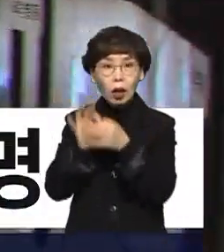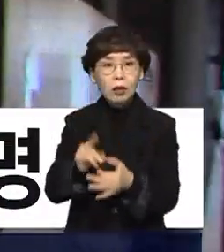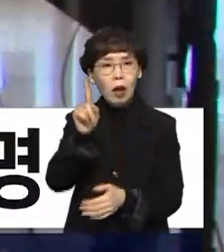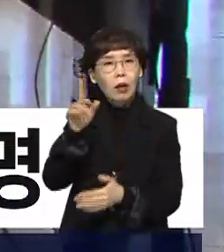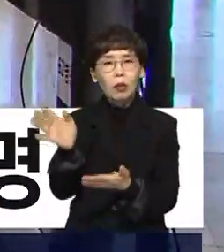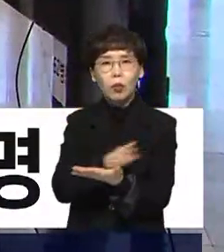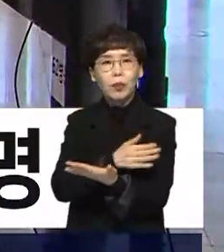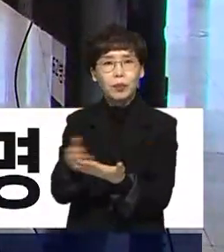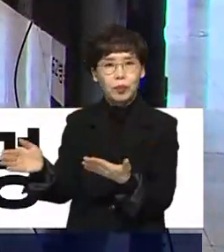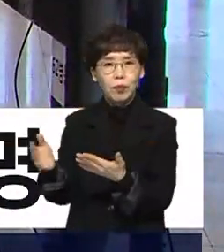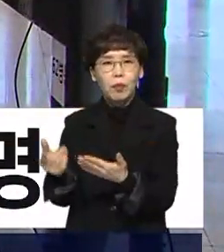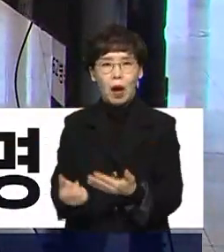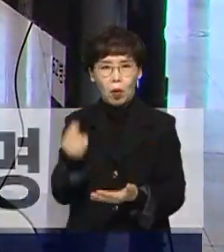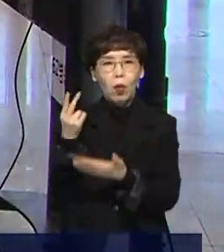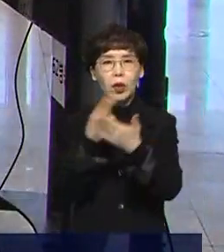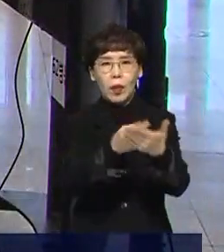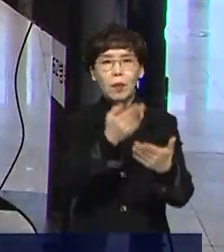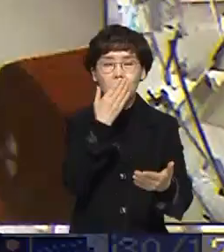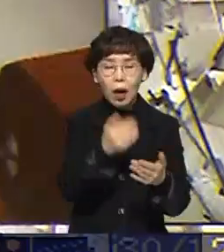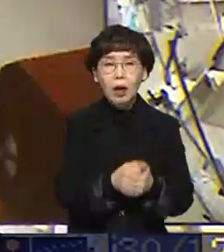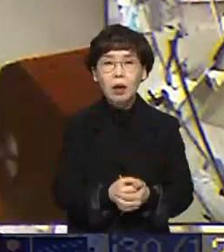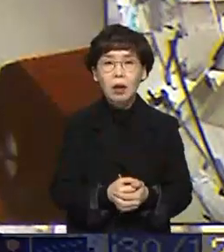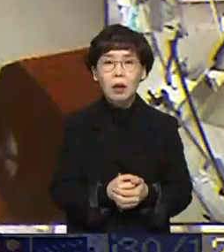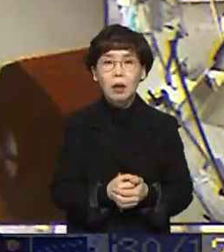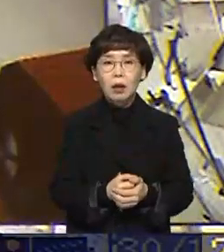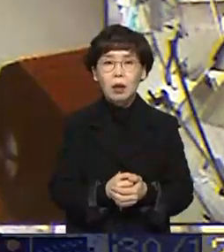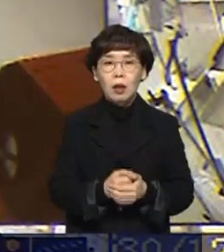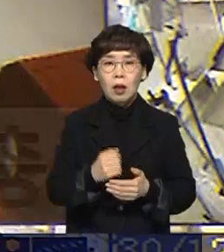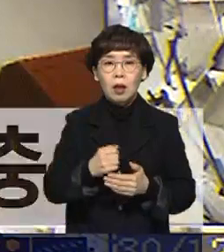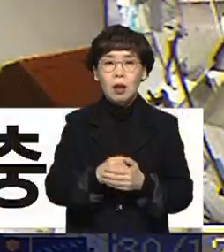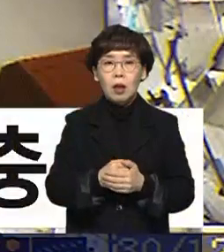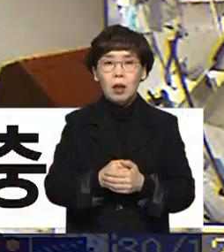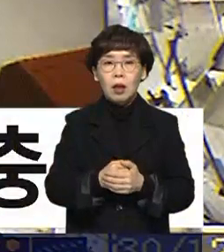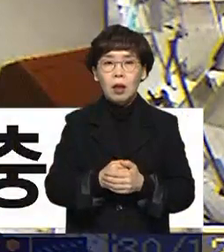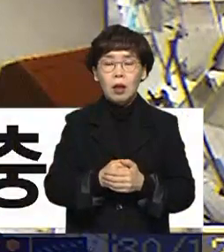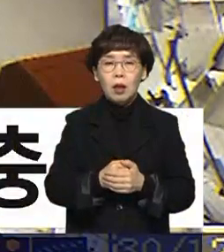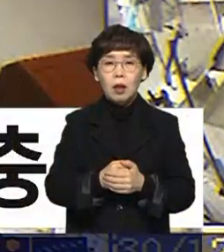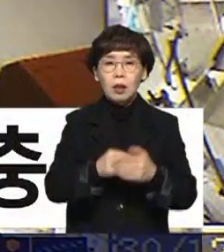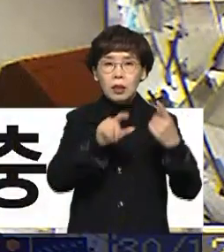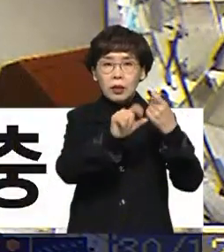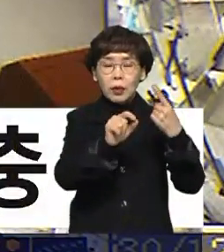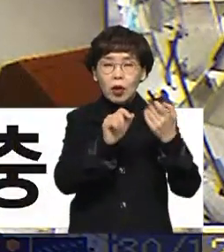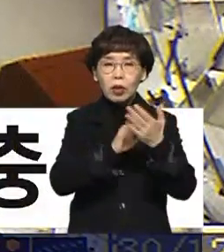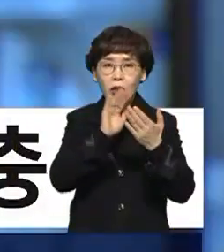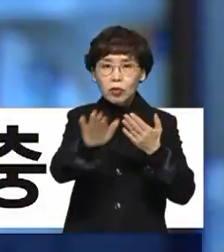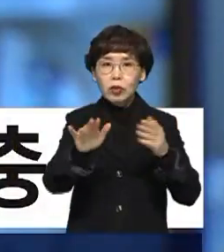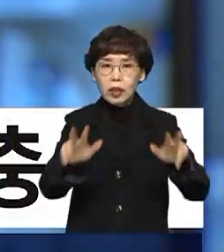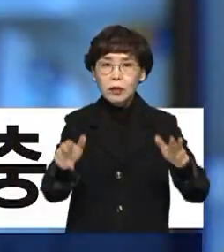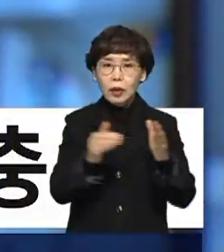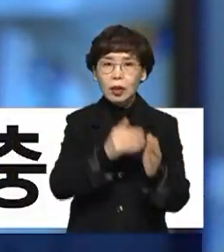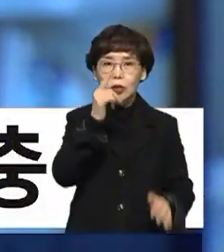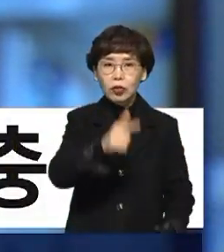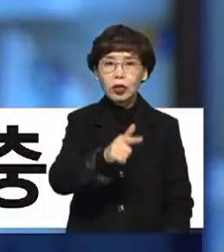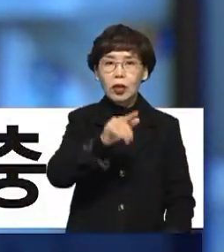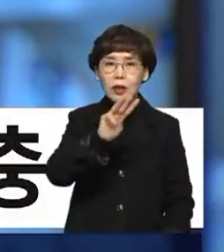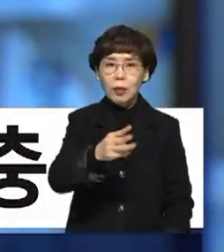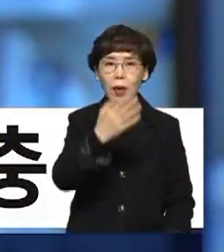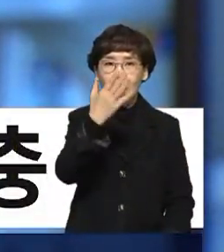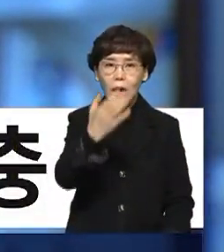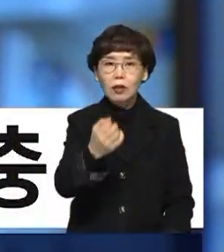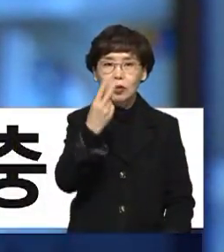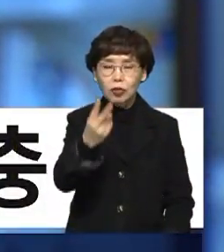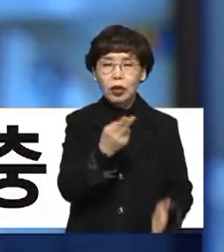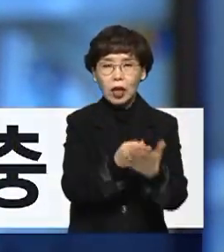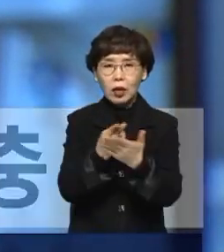명도 없었습니다. 방역당국은 단계적 일상회복을 시작한 11월 1일 이후 지금까지 6,392개 병상이